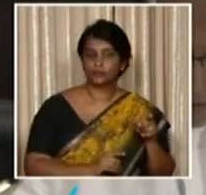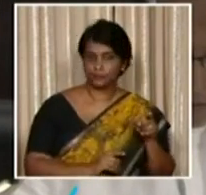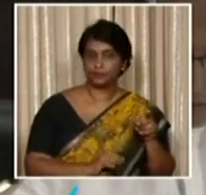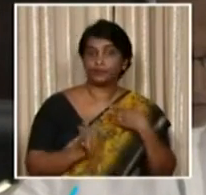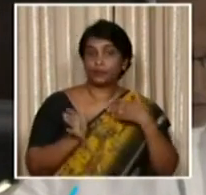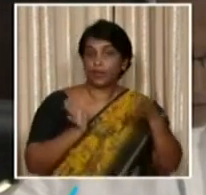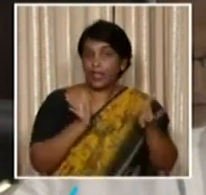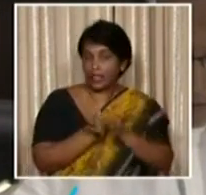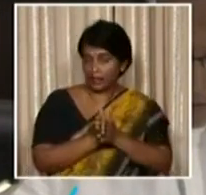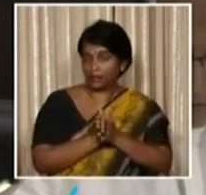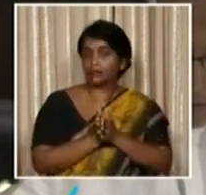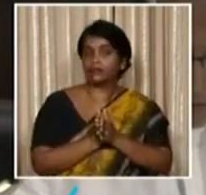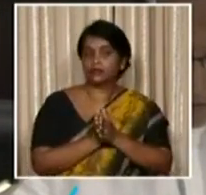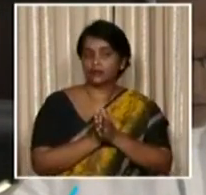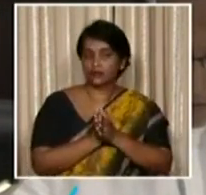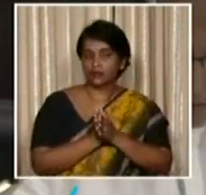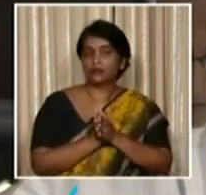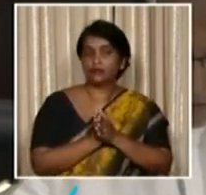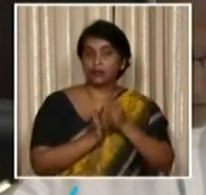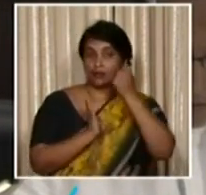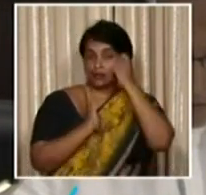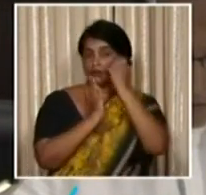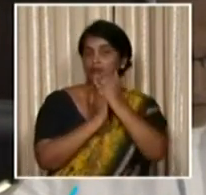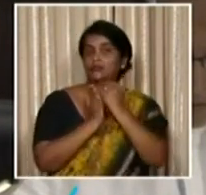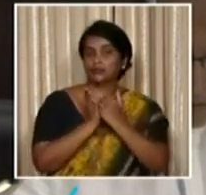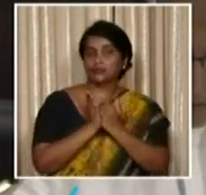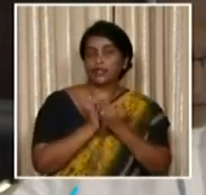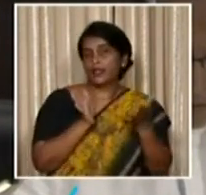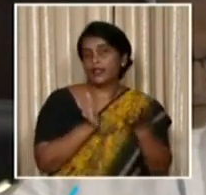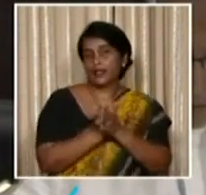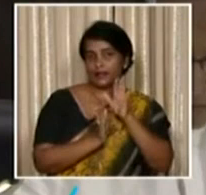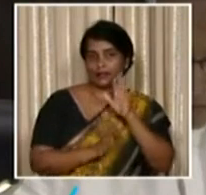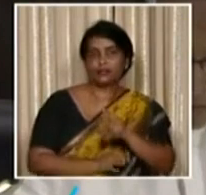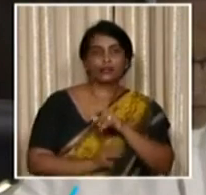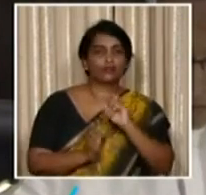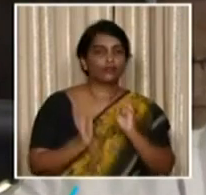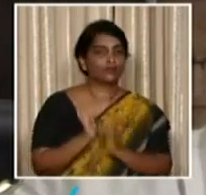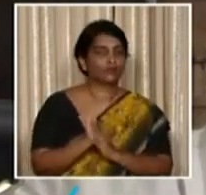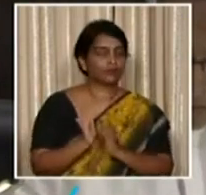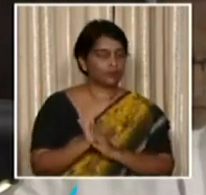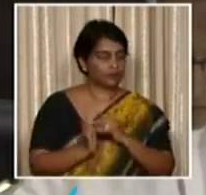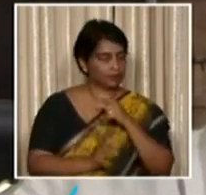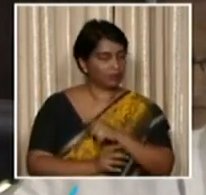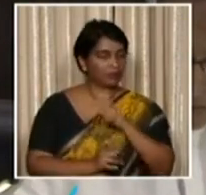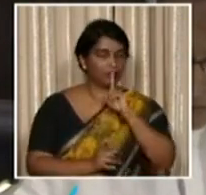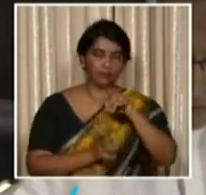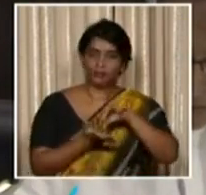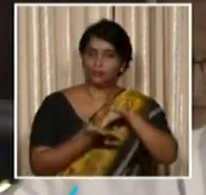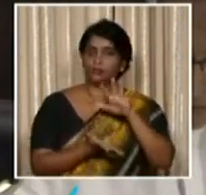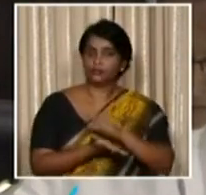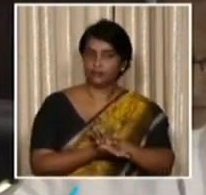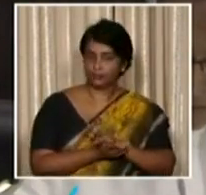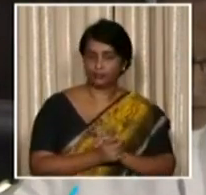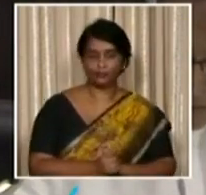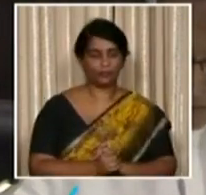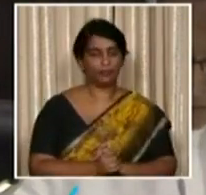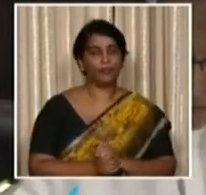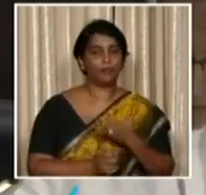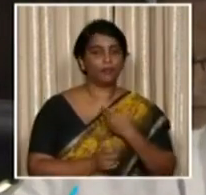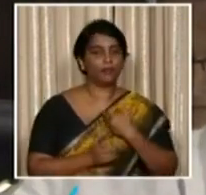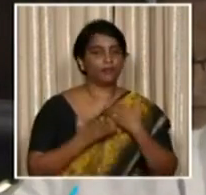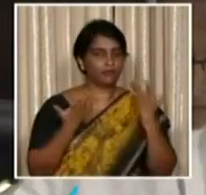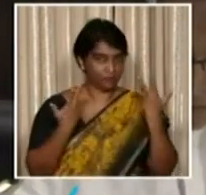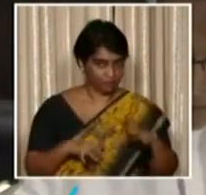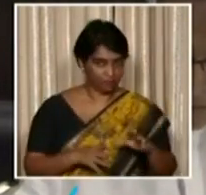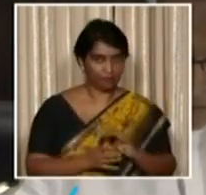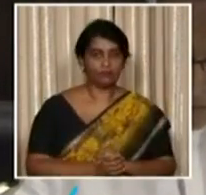එකතු කිරීම මේ යෝජනාවට එකතු කරන්න ඕනේ කියලා කාර්ක සභාව තීරණය කරා. මම අවසන්